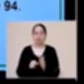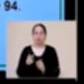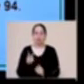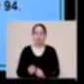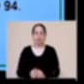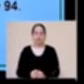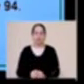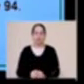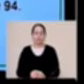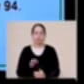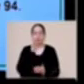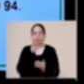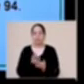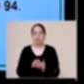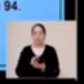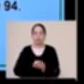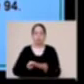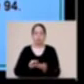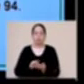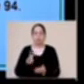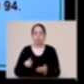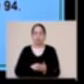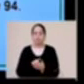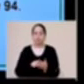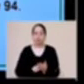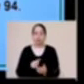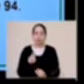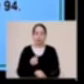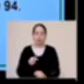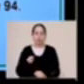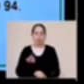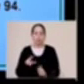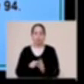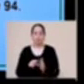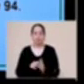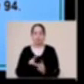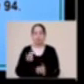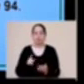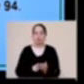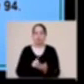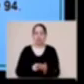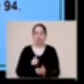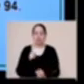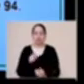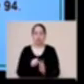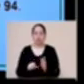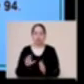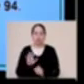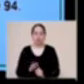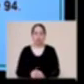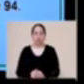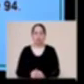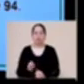162. Ответить письменно на вопросы с 1 по 8 на странице